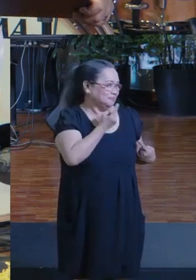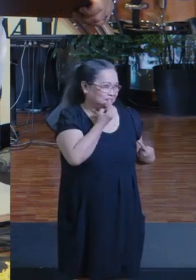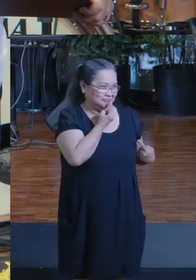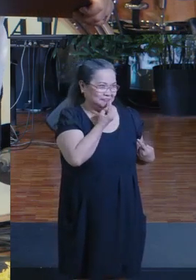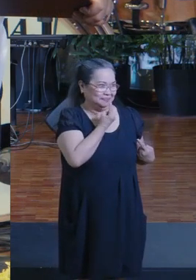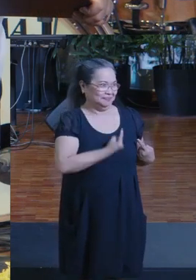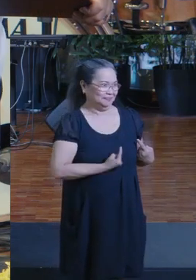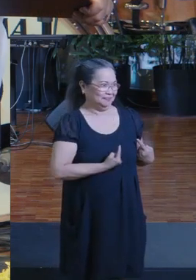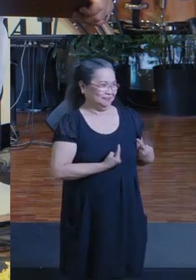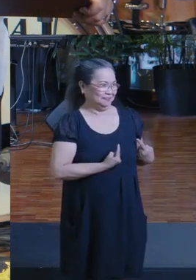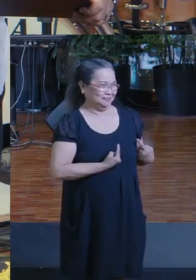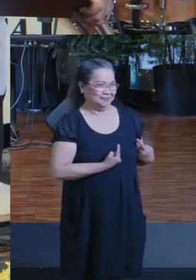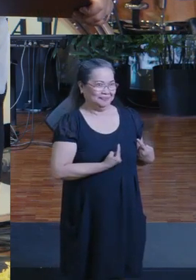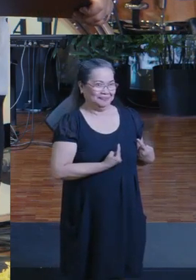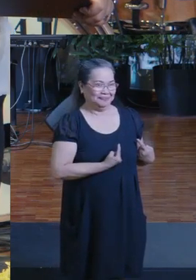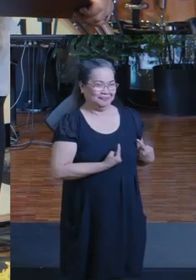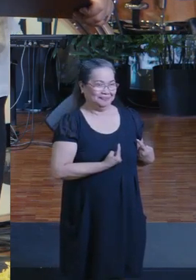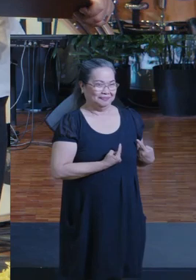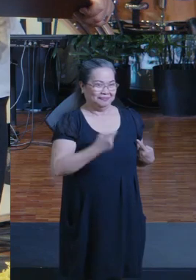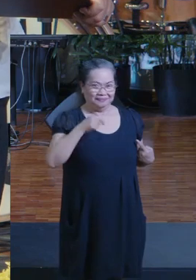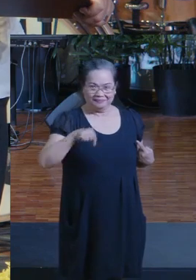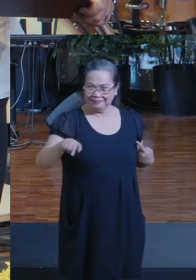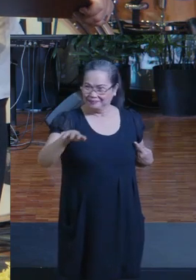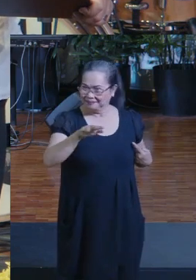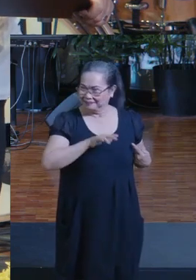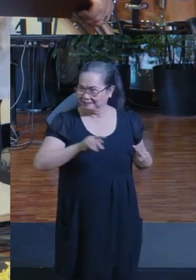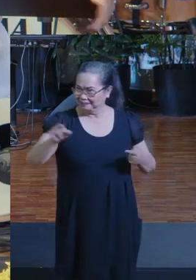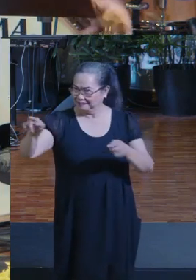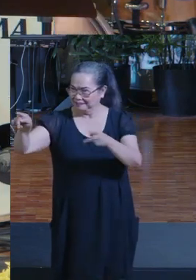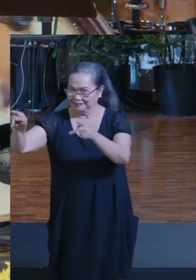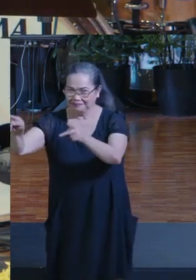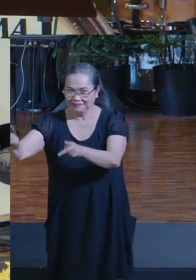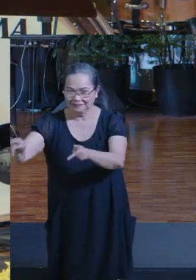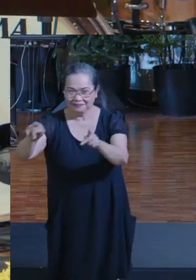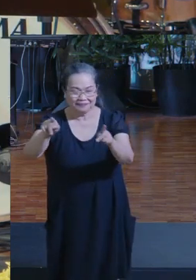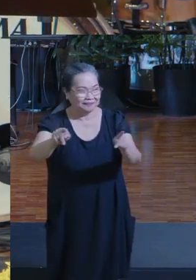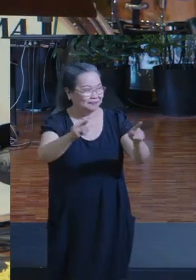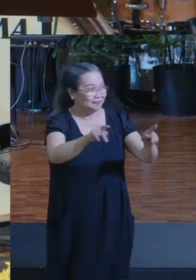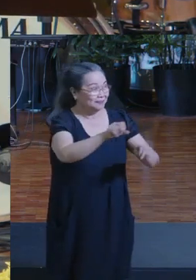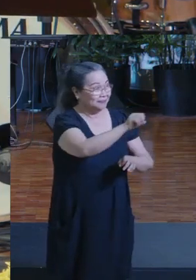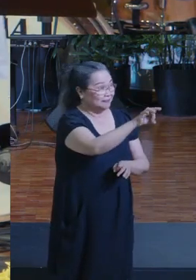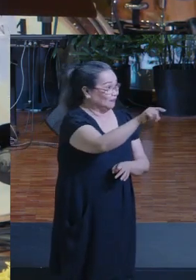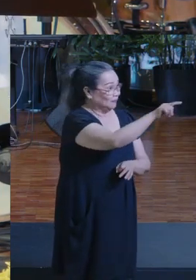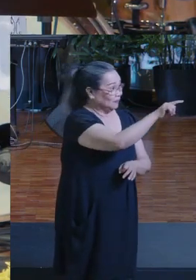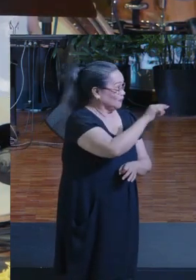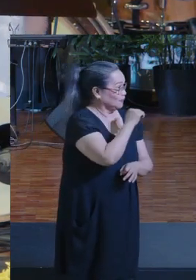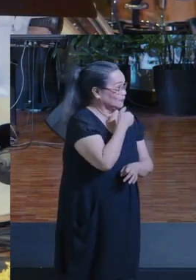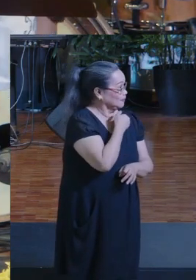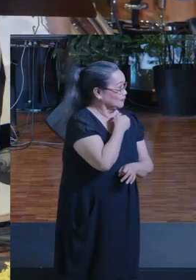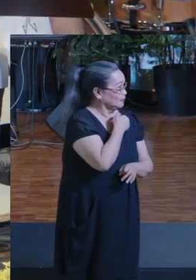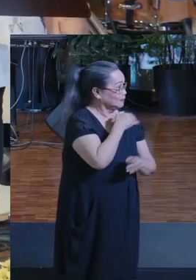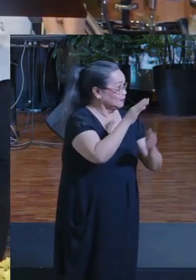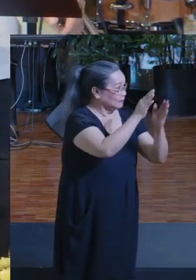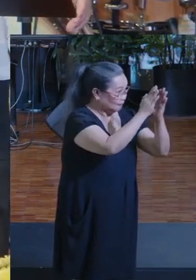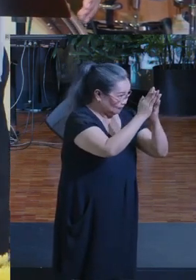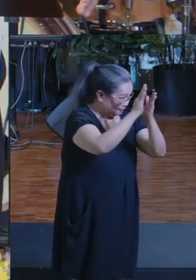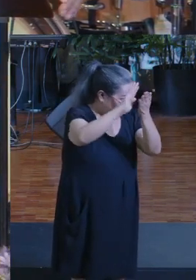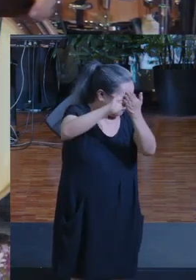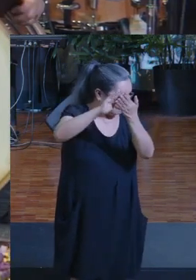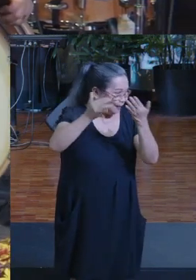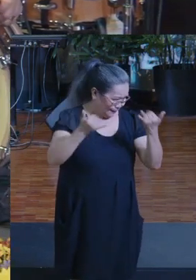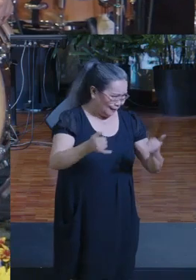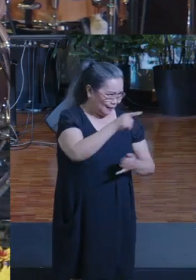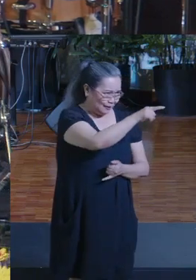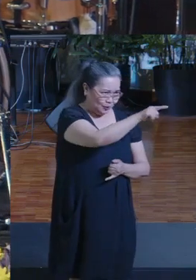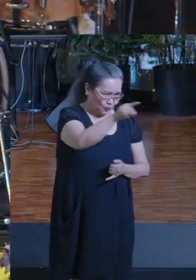kaligtasan ay sa atin lamang. Kung hindi pa kayo humingi ng tawad sa Panginoon, ngayon na po kayo humingi ng